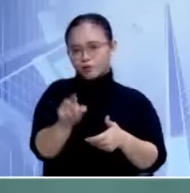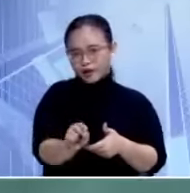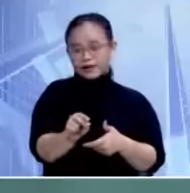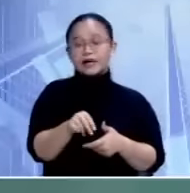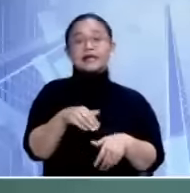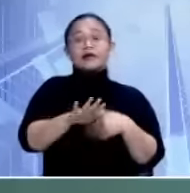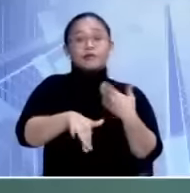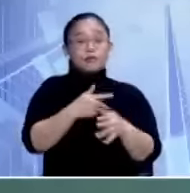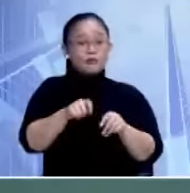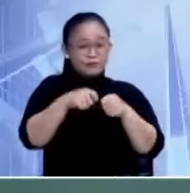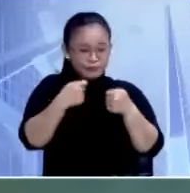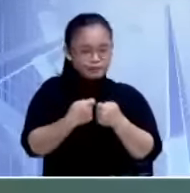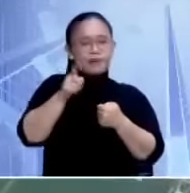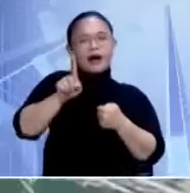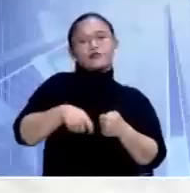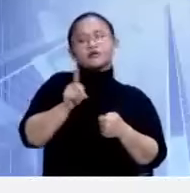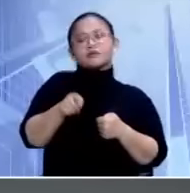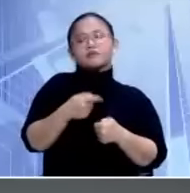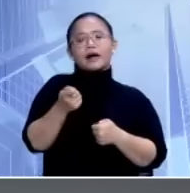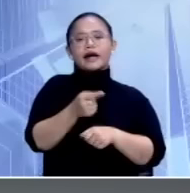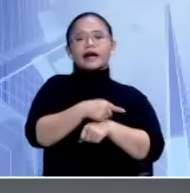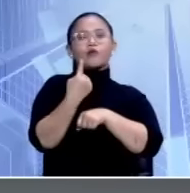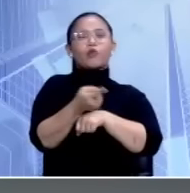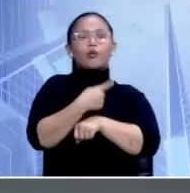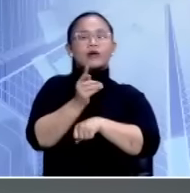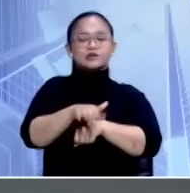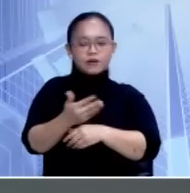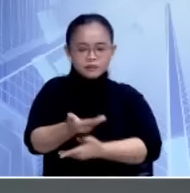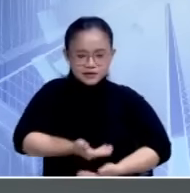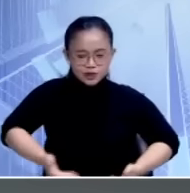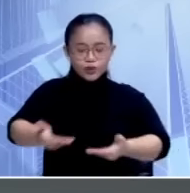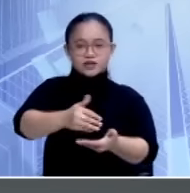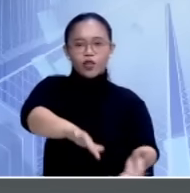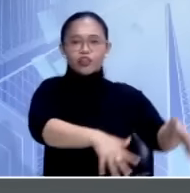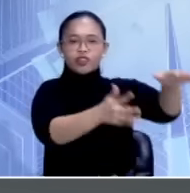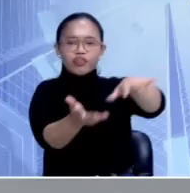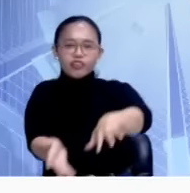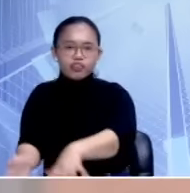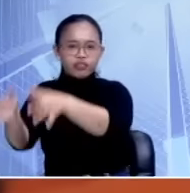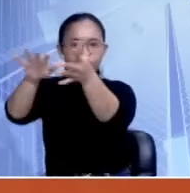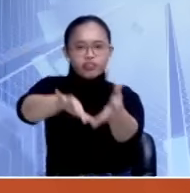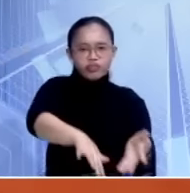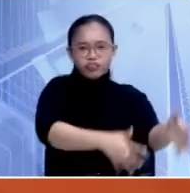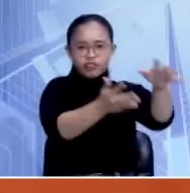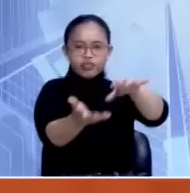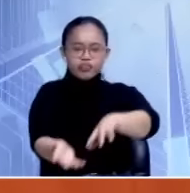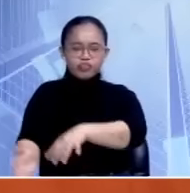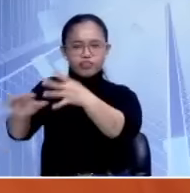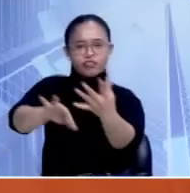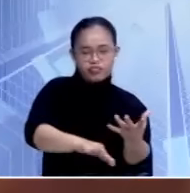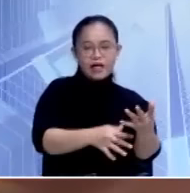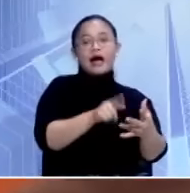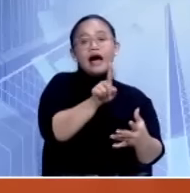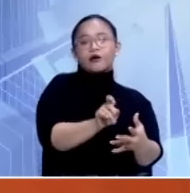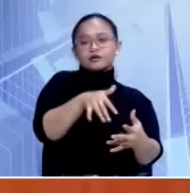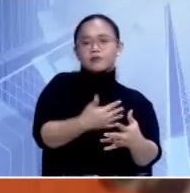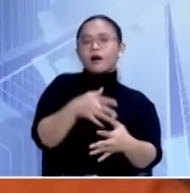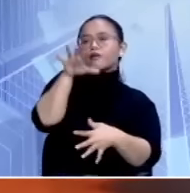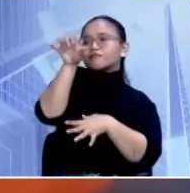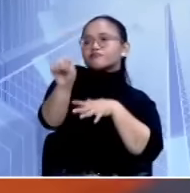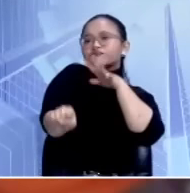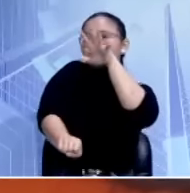harus mengerahkan helikopter untuk mengevakuasi mereka karena kondisi gelombang masih tinggi. Satu persatu para nelayan kemudian